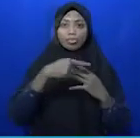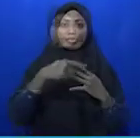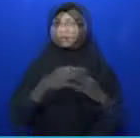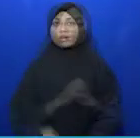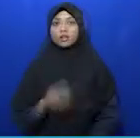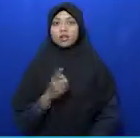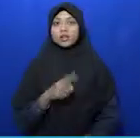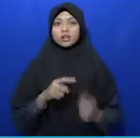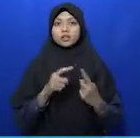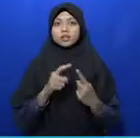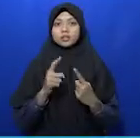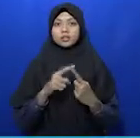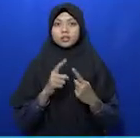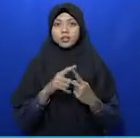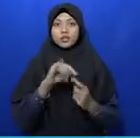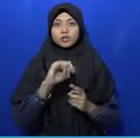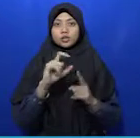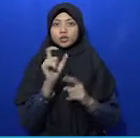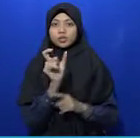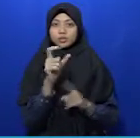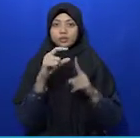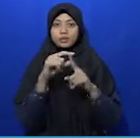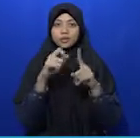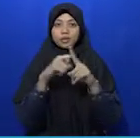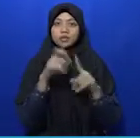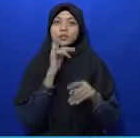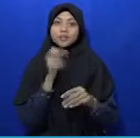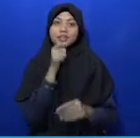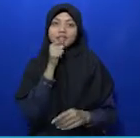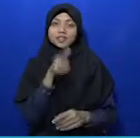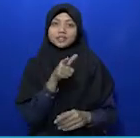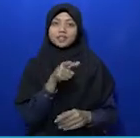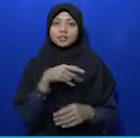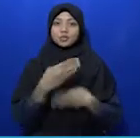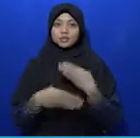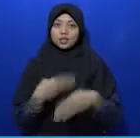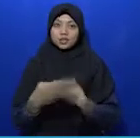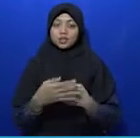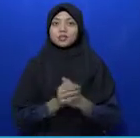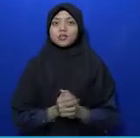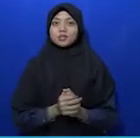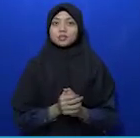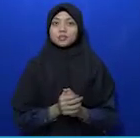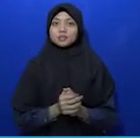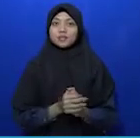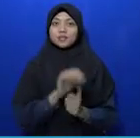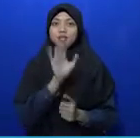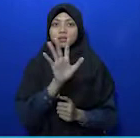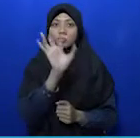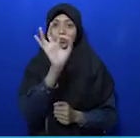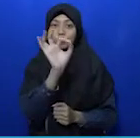yaitu pertama menjadi UPK dia, dan kedua adalah selanjutnya mendivestasikan